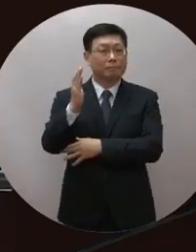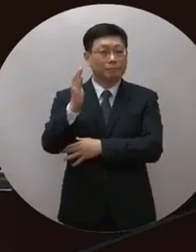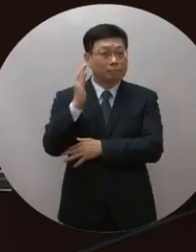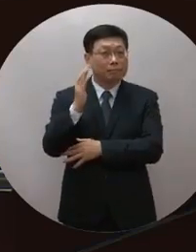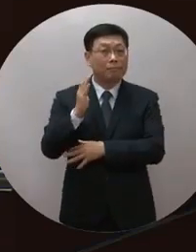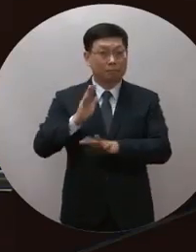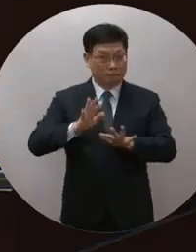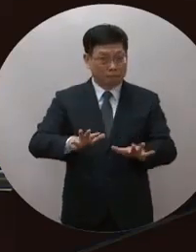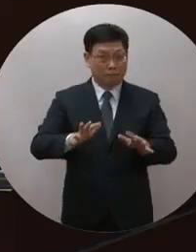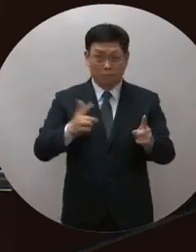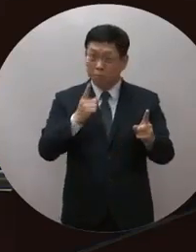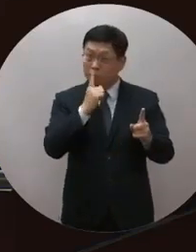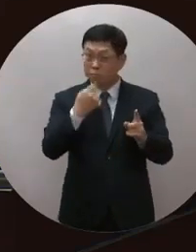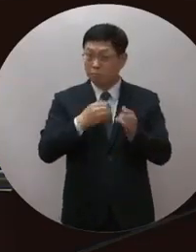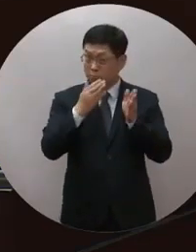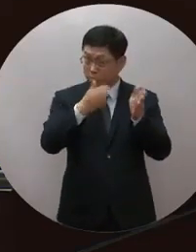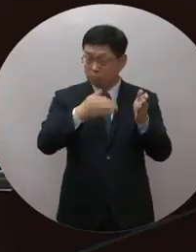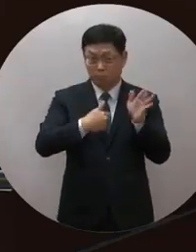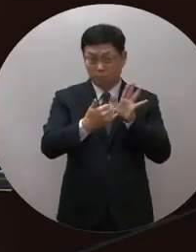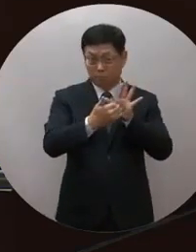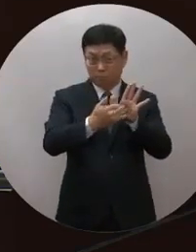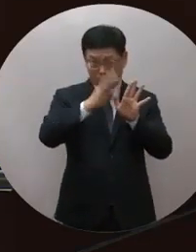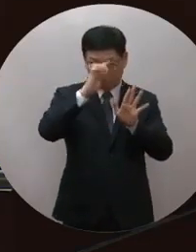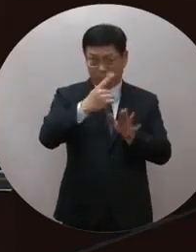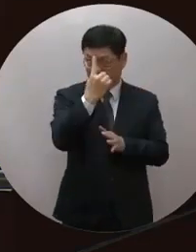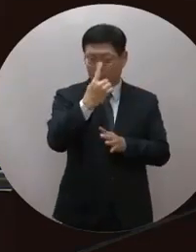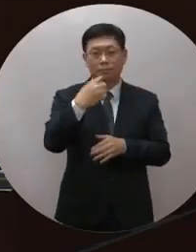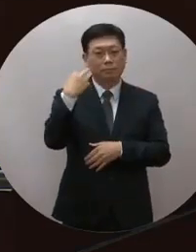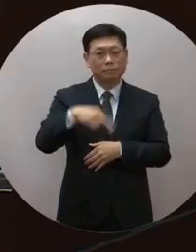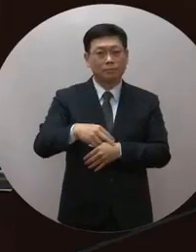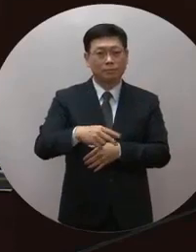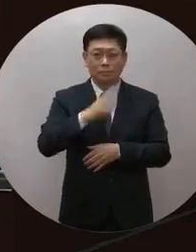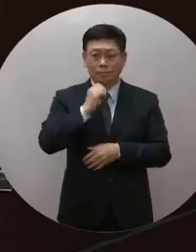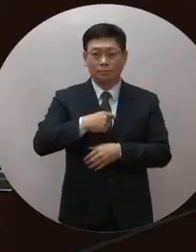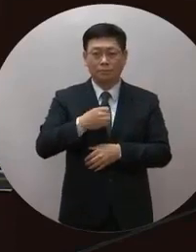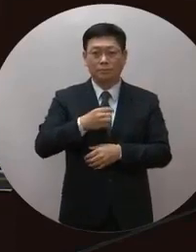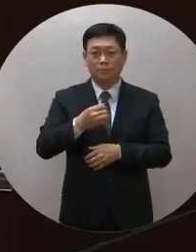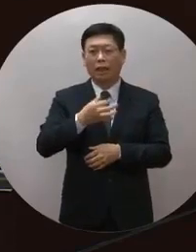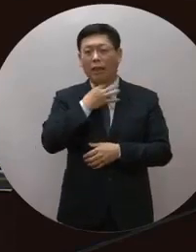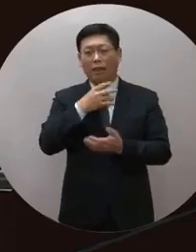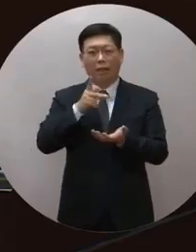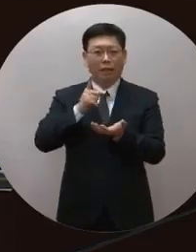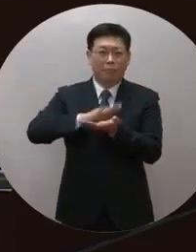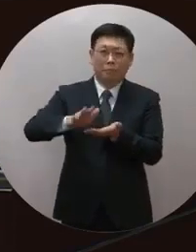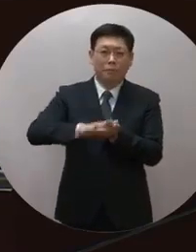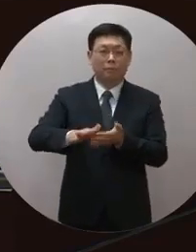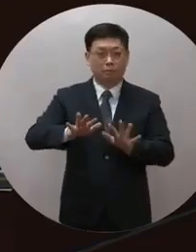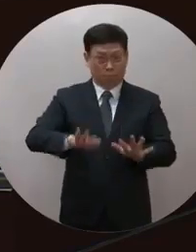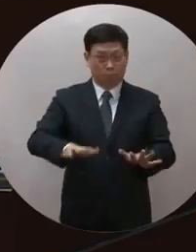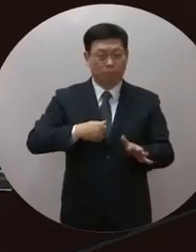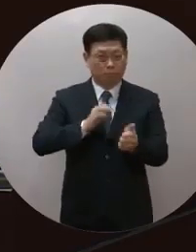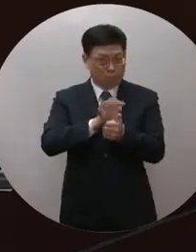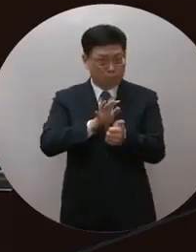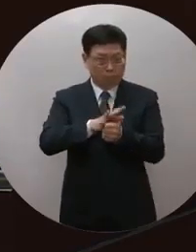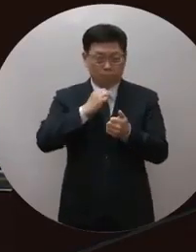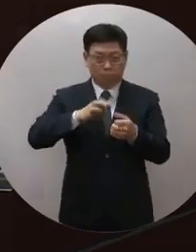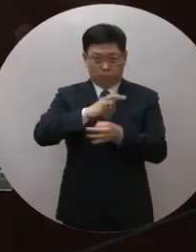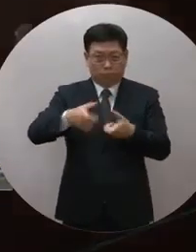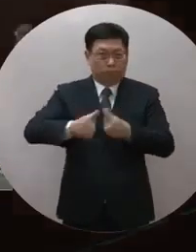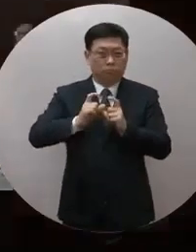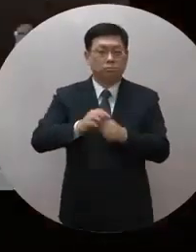府不但是针对防疫，更要做到纾困，而且要借这个机会振